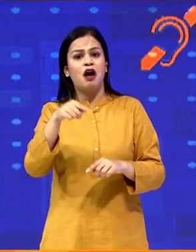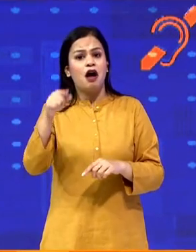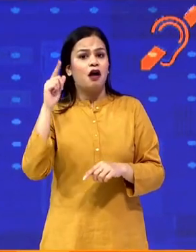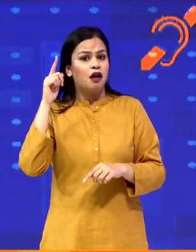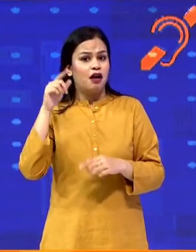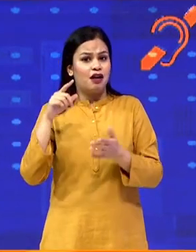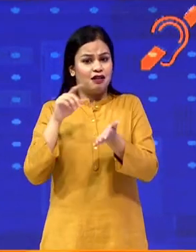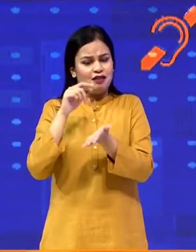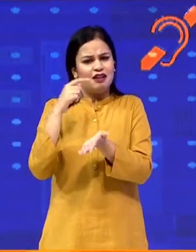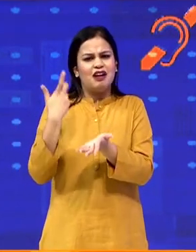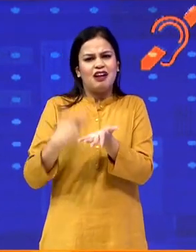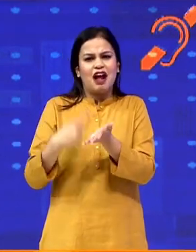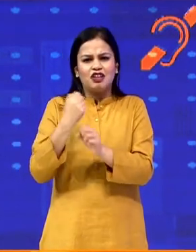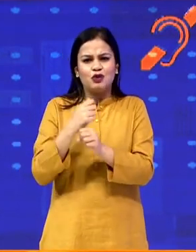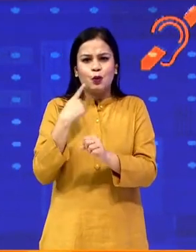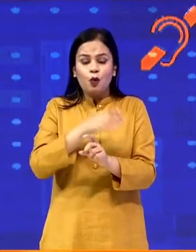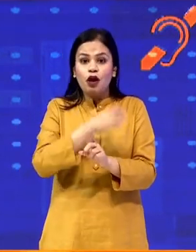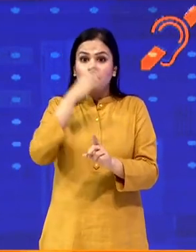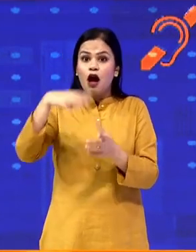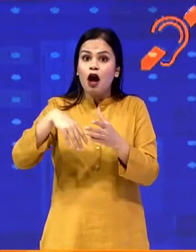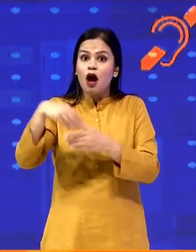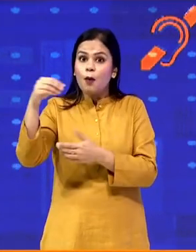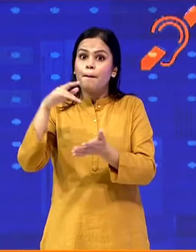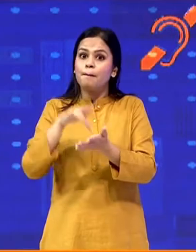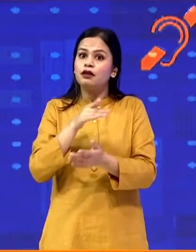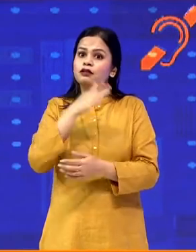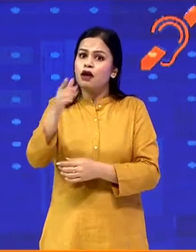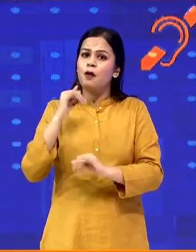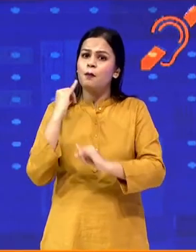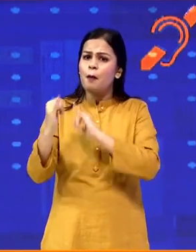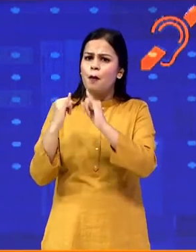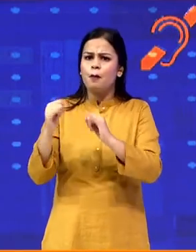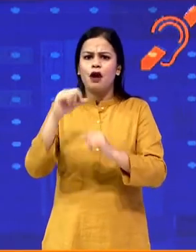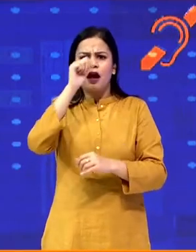है वो कैसे यह सब संभल पाएंगे